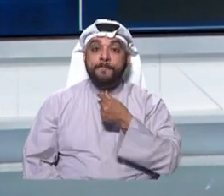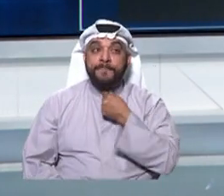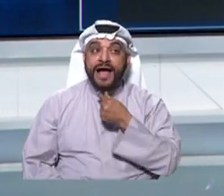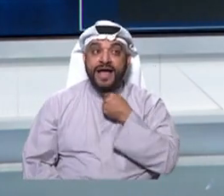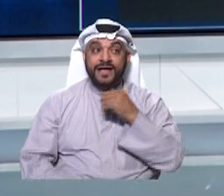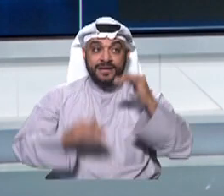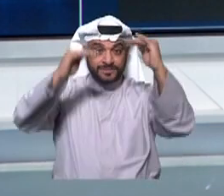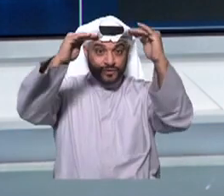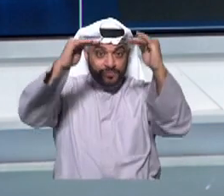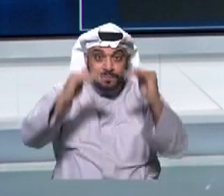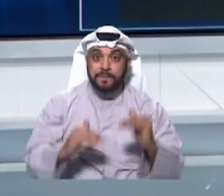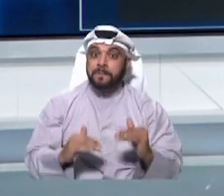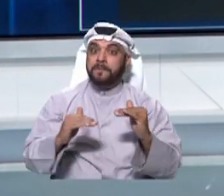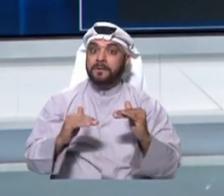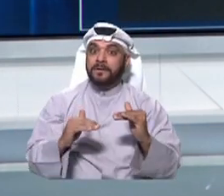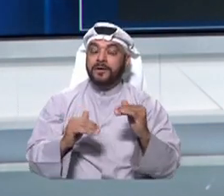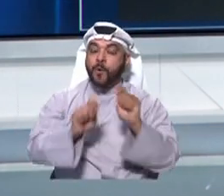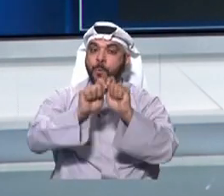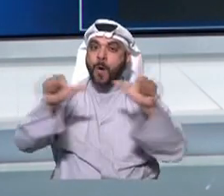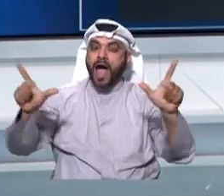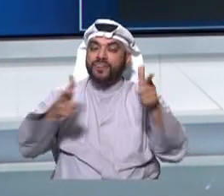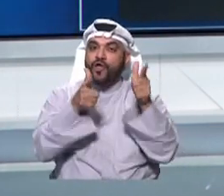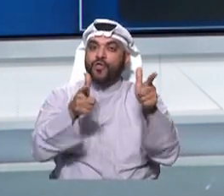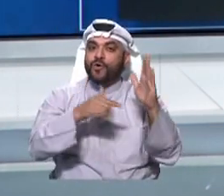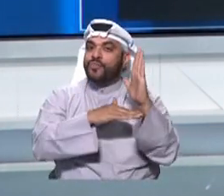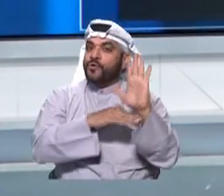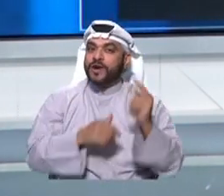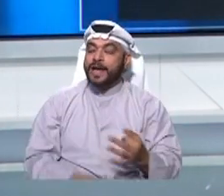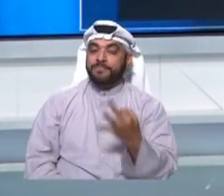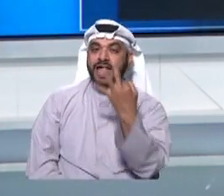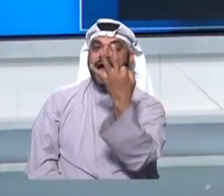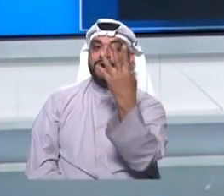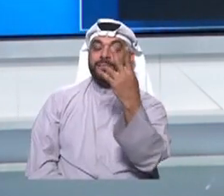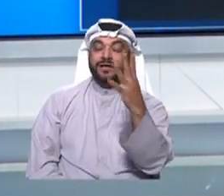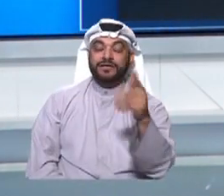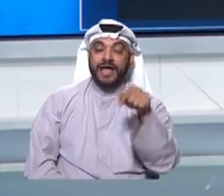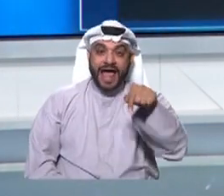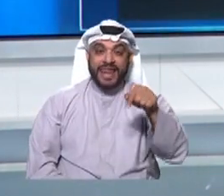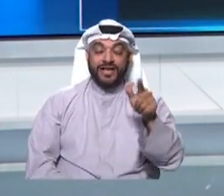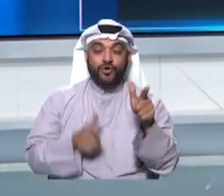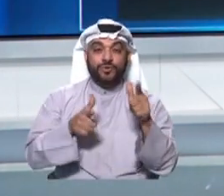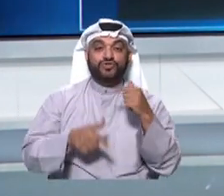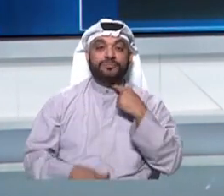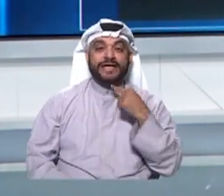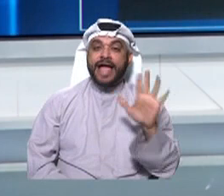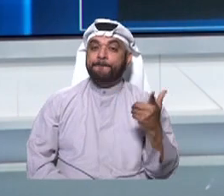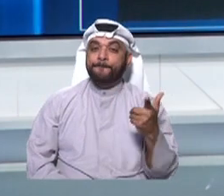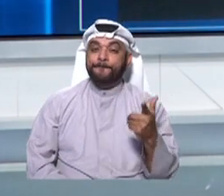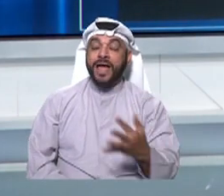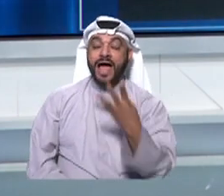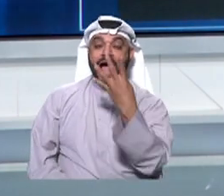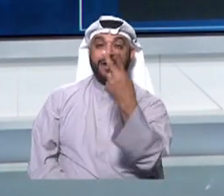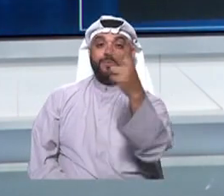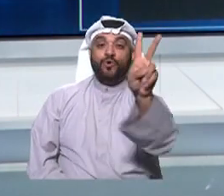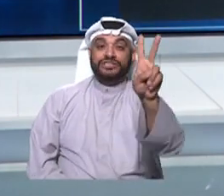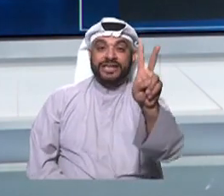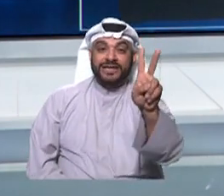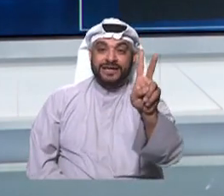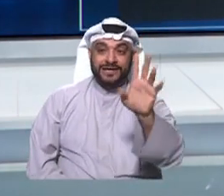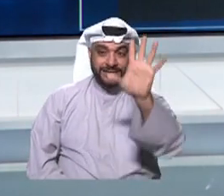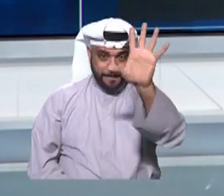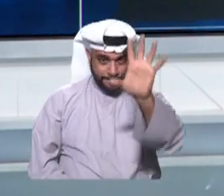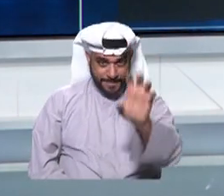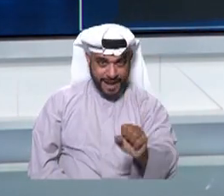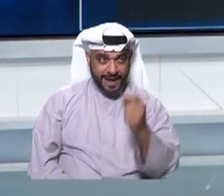انخفاض ملحوظ في درجات الحرارة، راح توصل العظمى إلى 24 درجة مئوية والصغرى إلى 16 درجة مئوية،